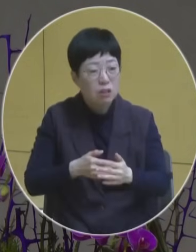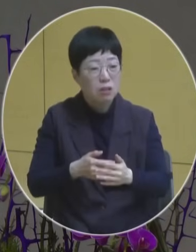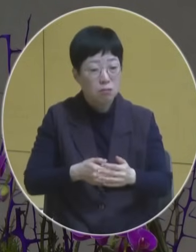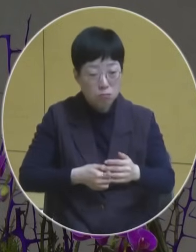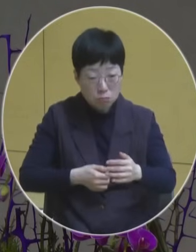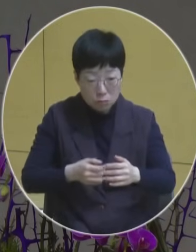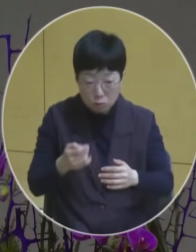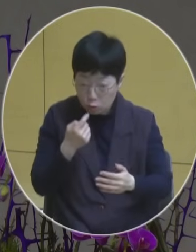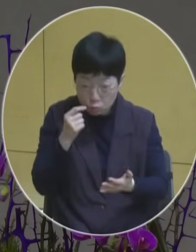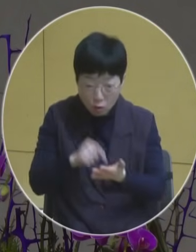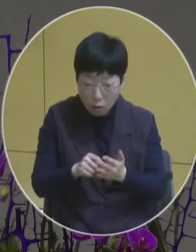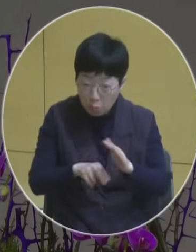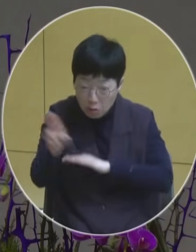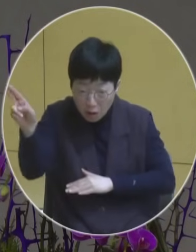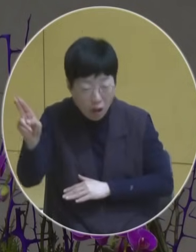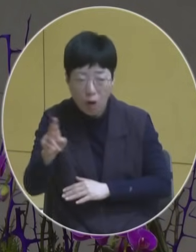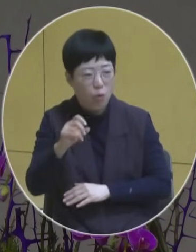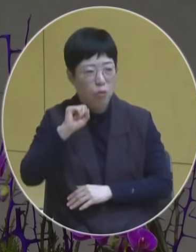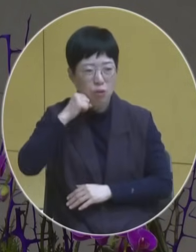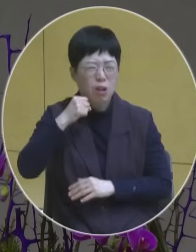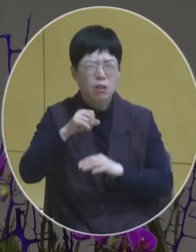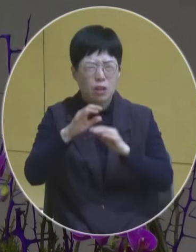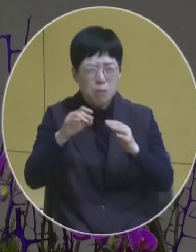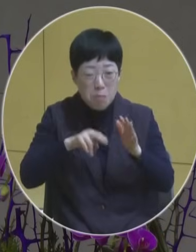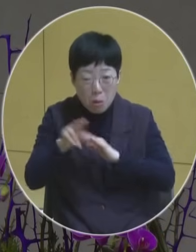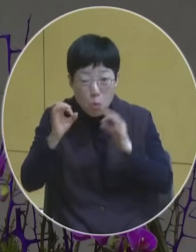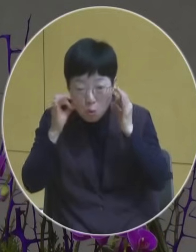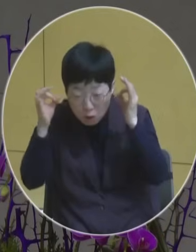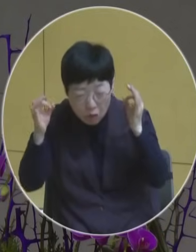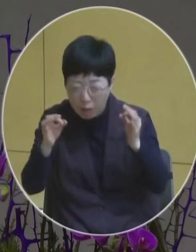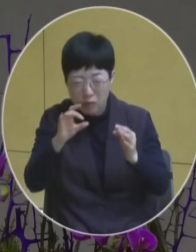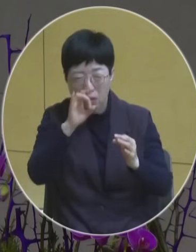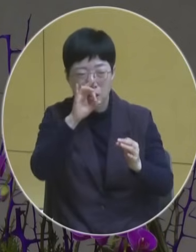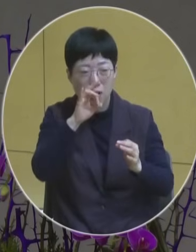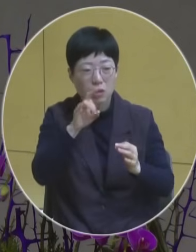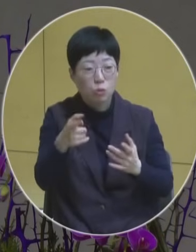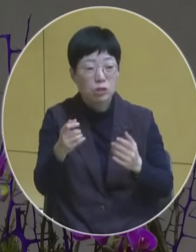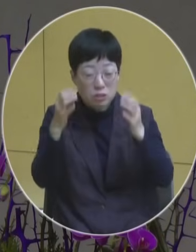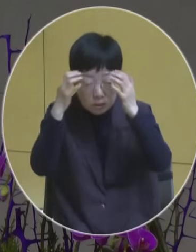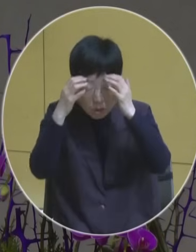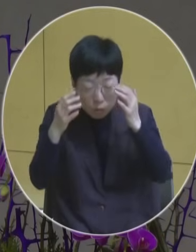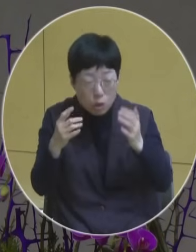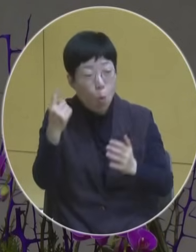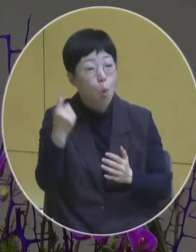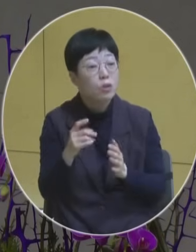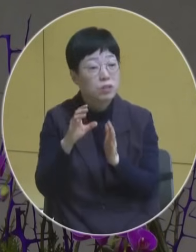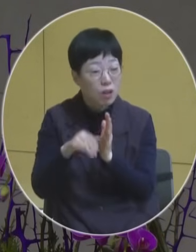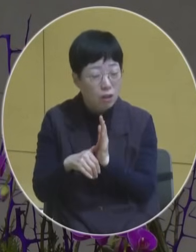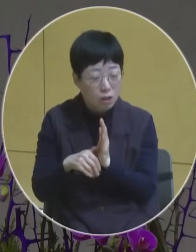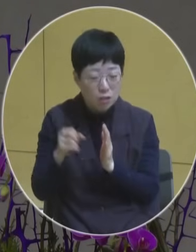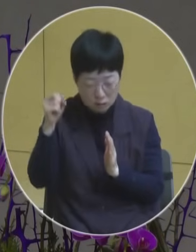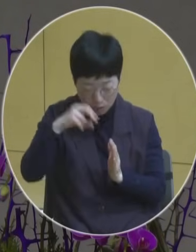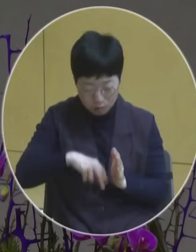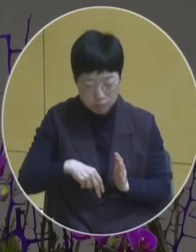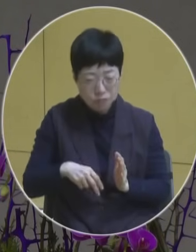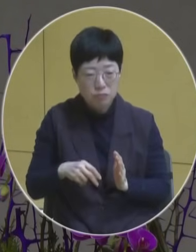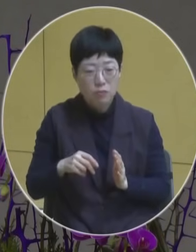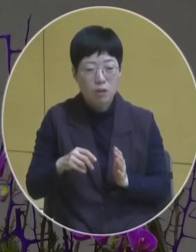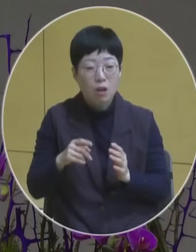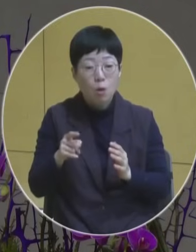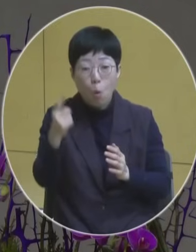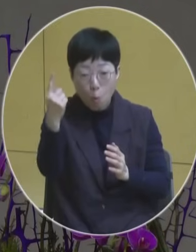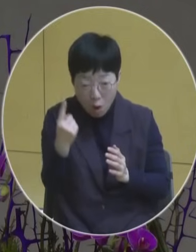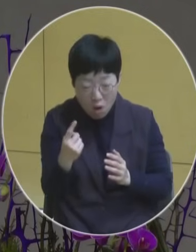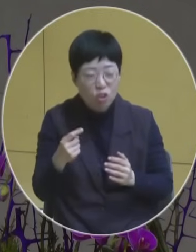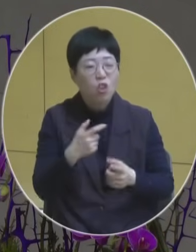믿는다고 고난과 시련이 피해갈 수 있나요? 피하려고 노력해도 피할 수가 없어요. 우리에게 그런 시련과 어려움이 올 때 성경은 뭐라고 있어요? 오히려